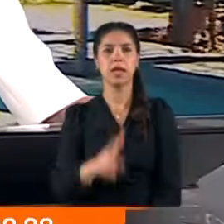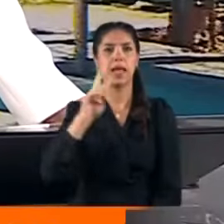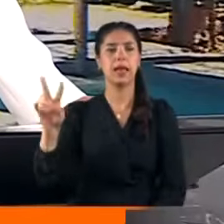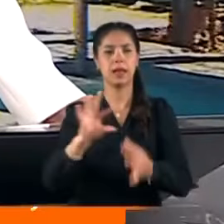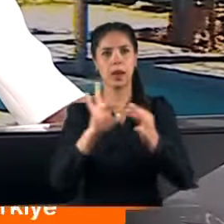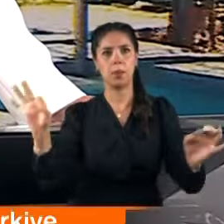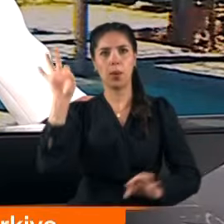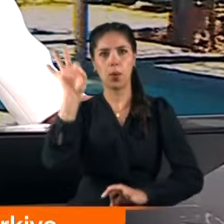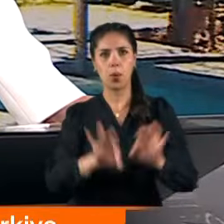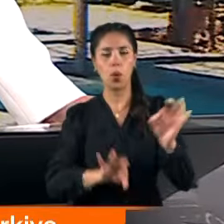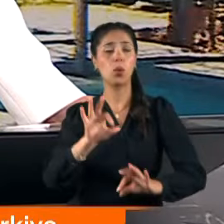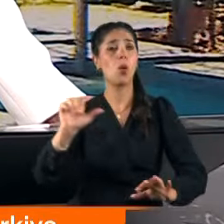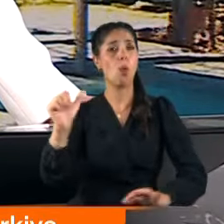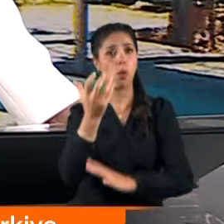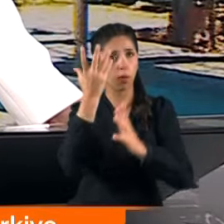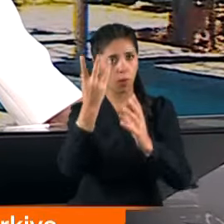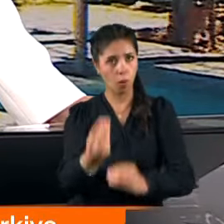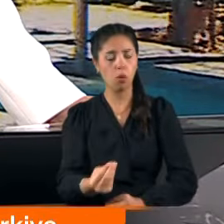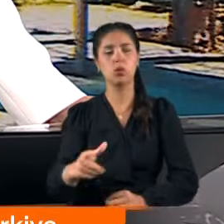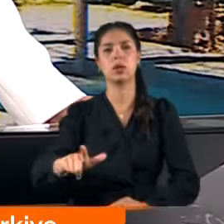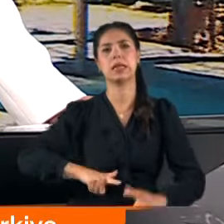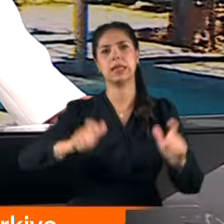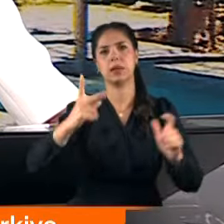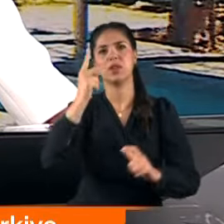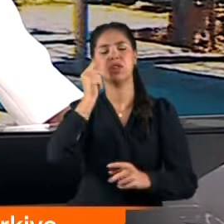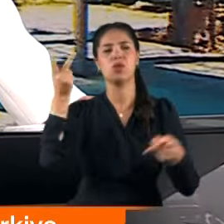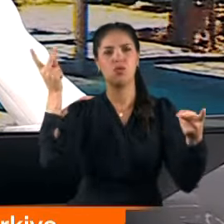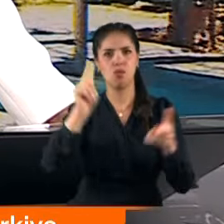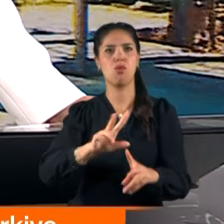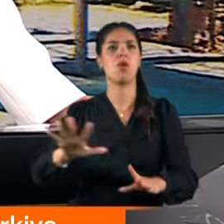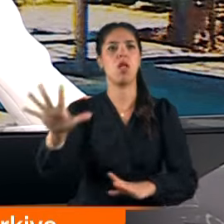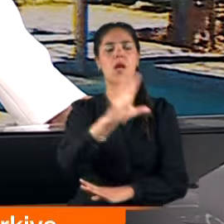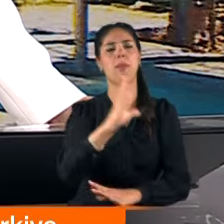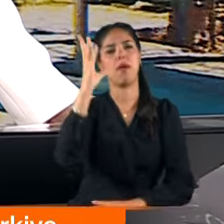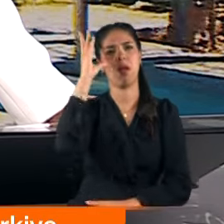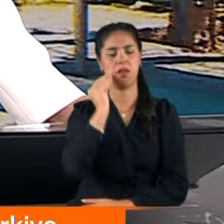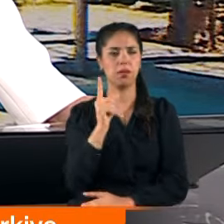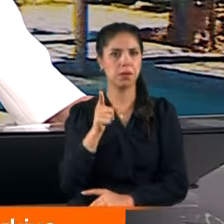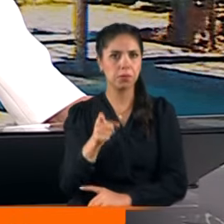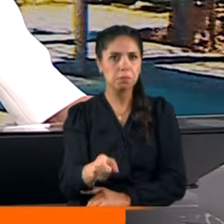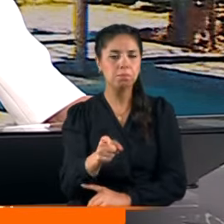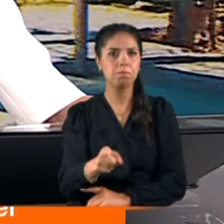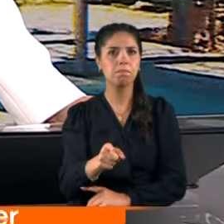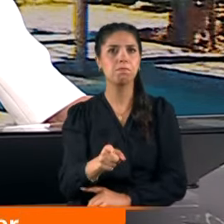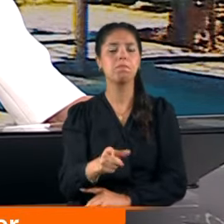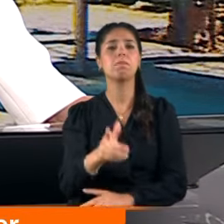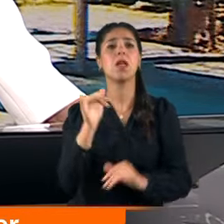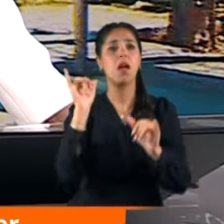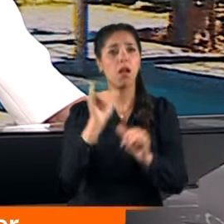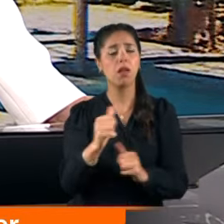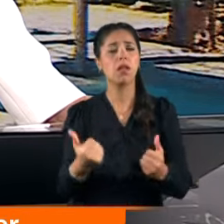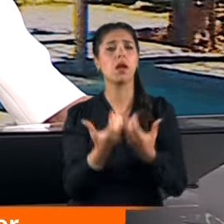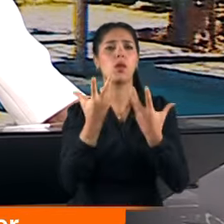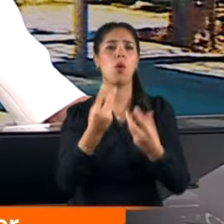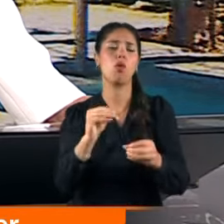Elektrik hatlarının kontrolünün ne kadar önemli olduğunu İzmir'de iki kişinin hayatına mal olan faciayla bir kez daha hatırladık. Ve benzer